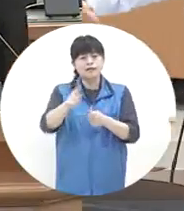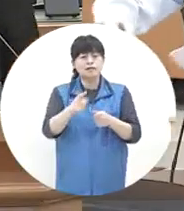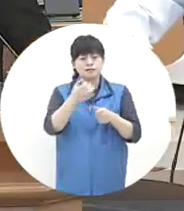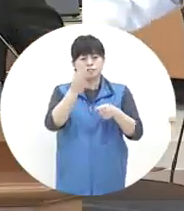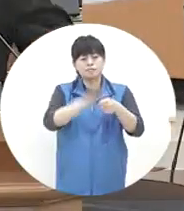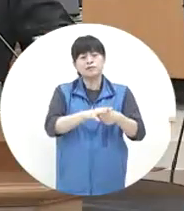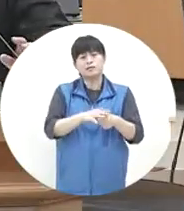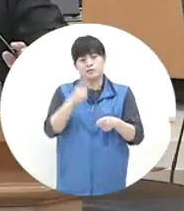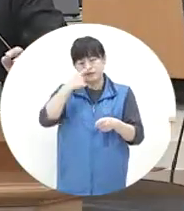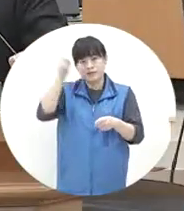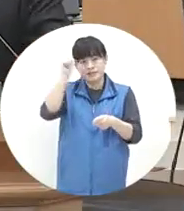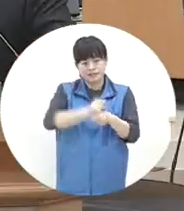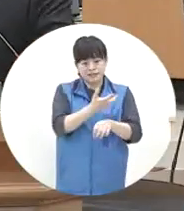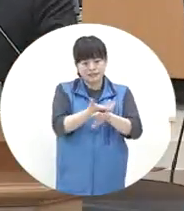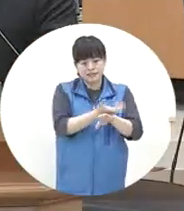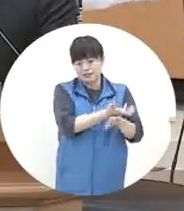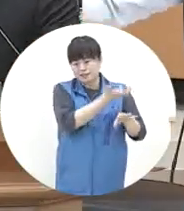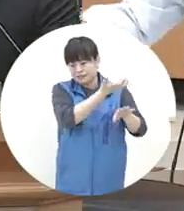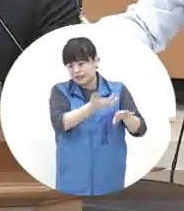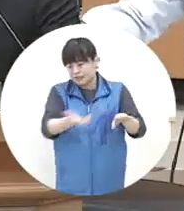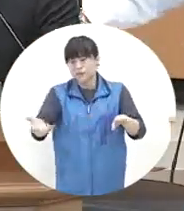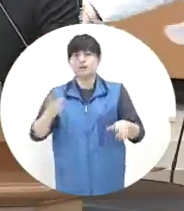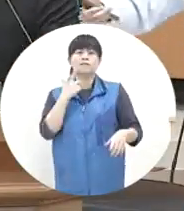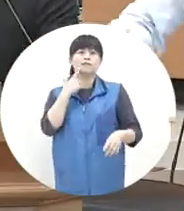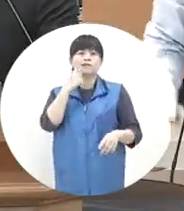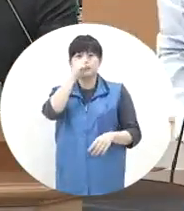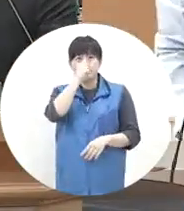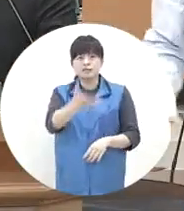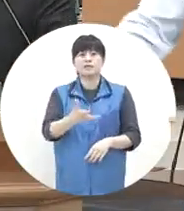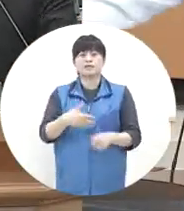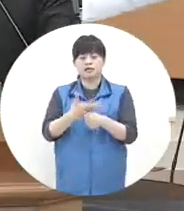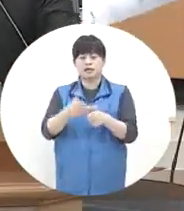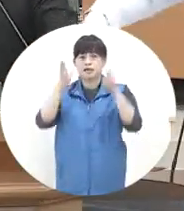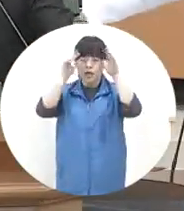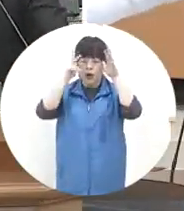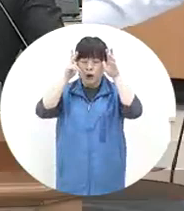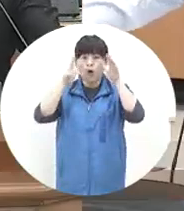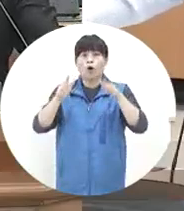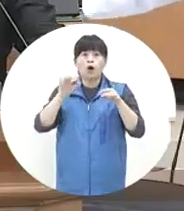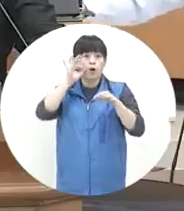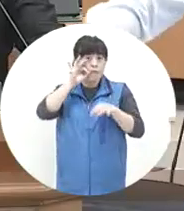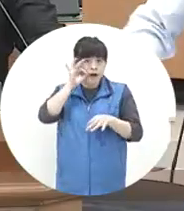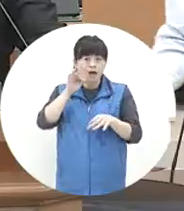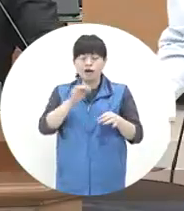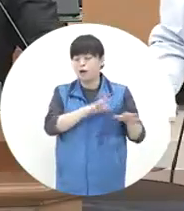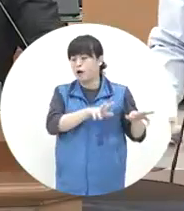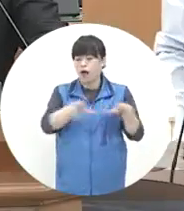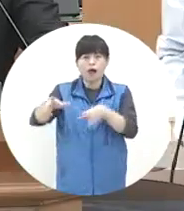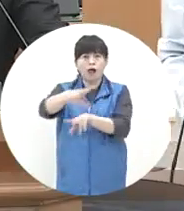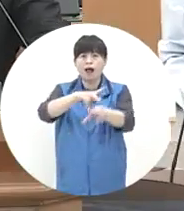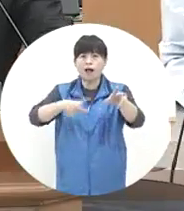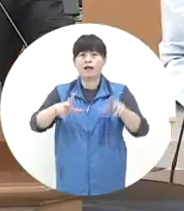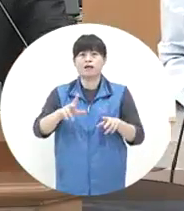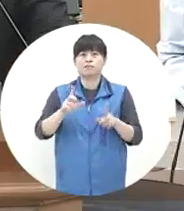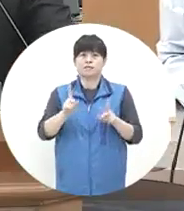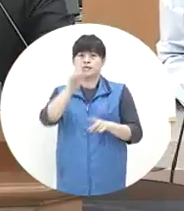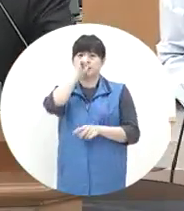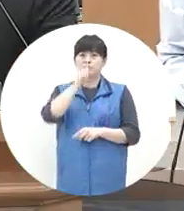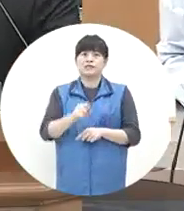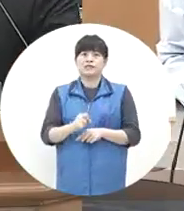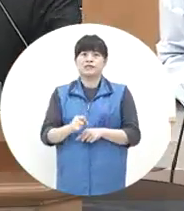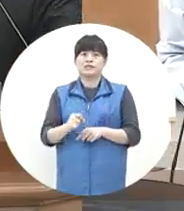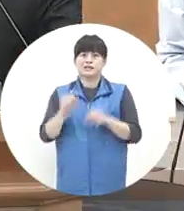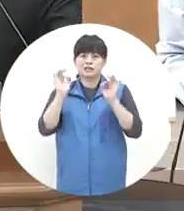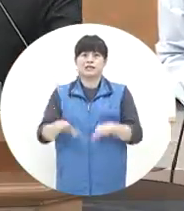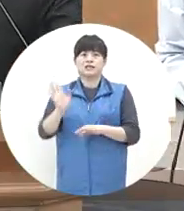草皮让它就是漂漂亮亮的一个草皮，这样子让狗狗啊猫猫啊来这边跑啊比较不会弄脏嘛。 不要等太多时间，